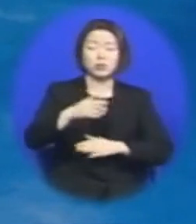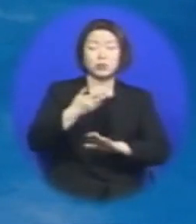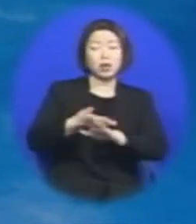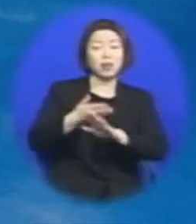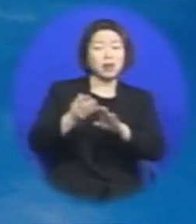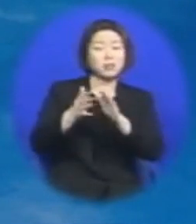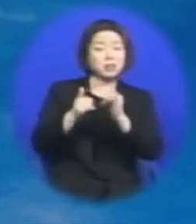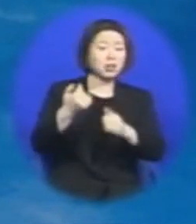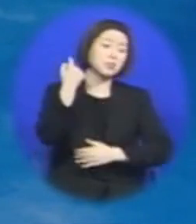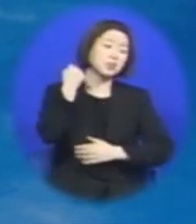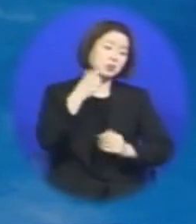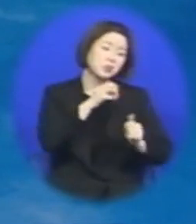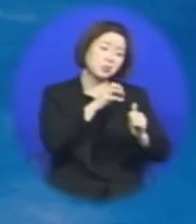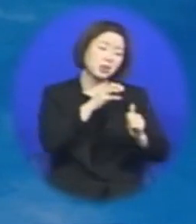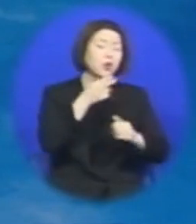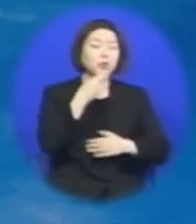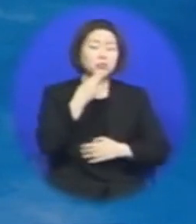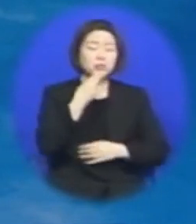사람이